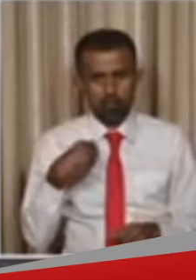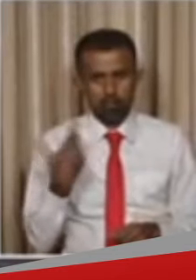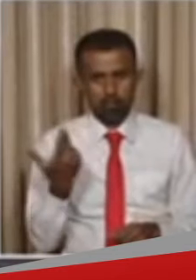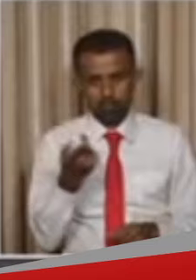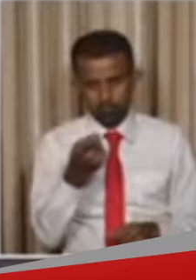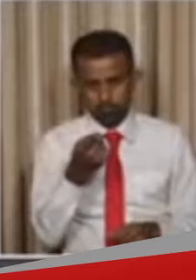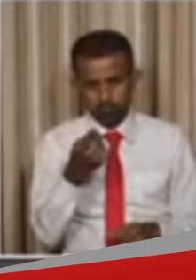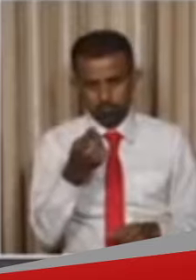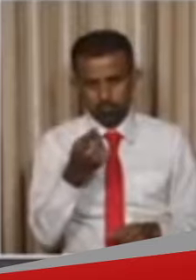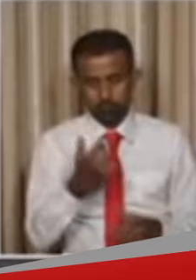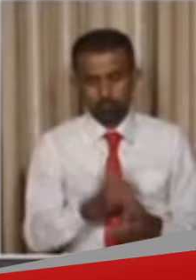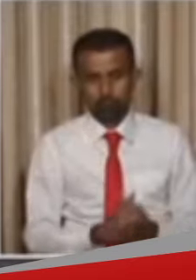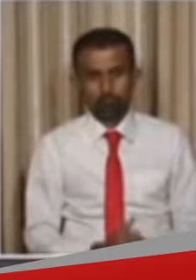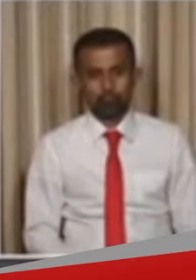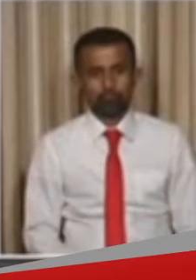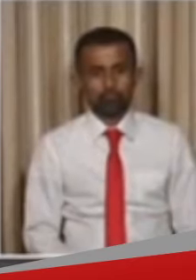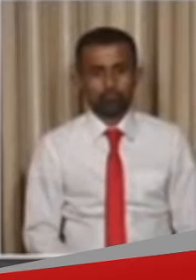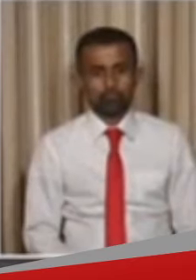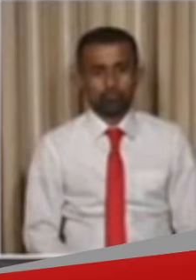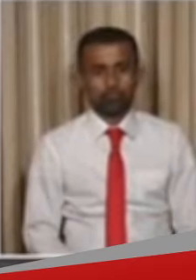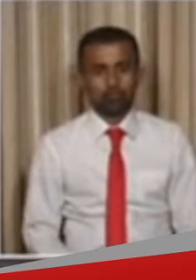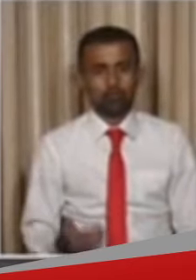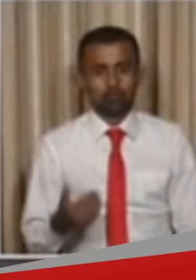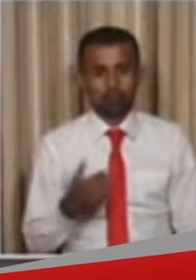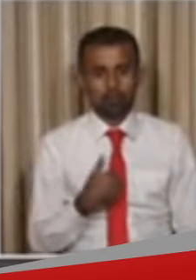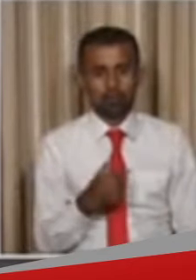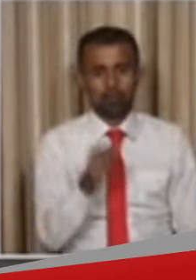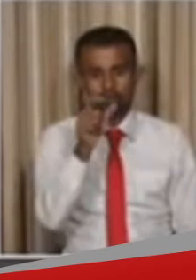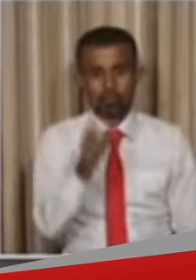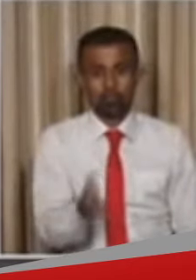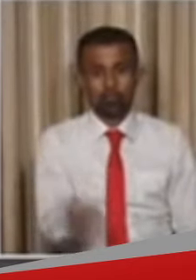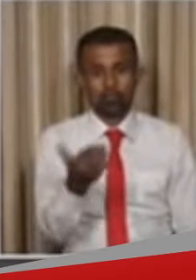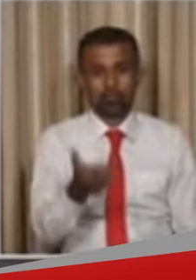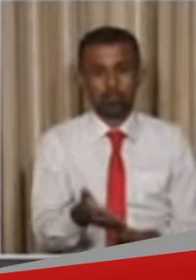ඇති. අපි ඔබතුමා යන්න කලින්